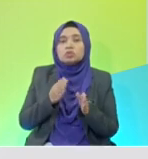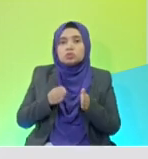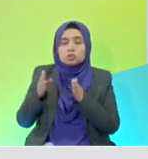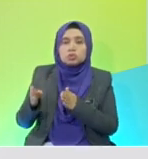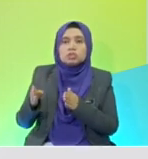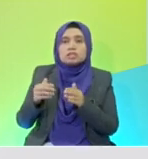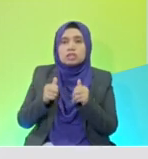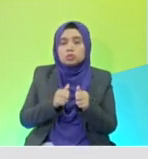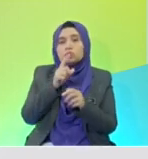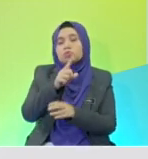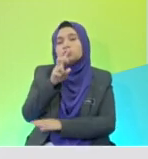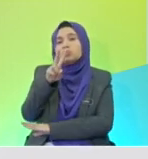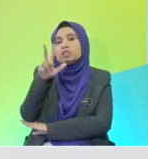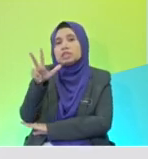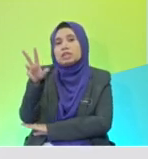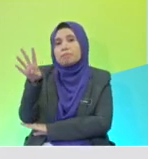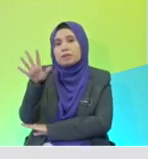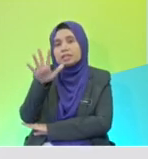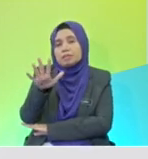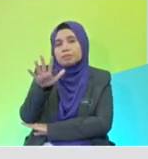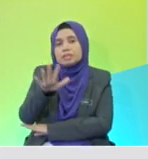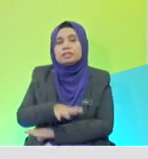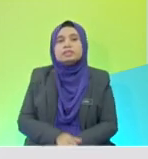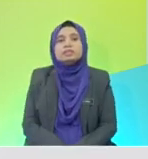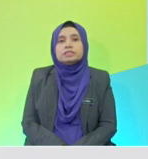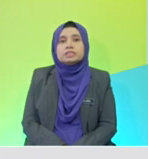1 2 3 4 dan 5